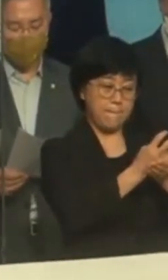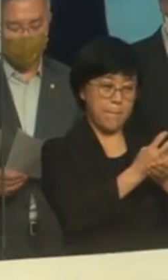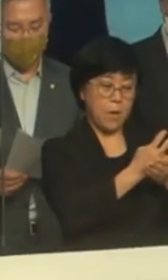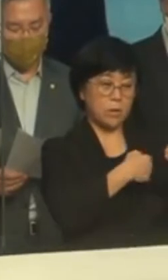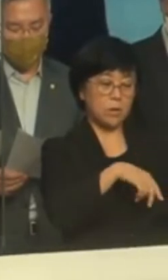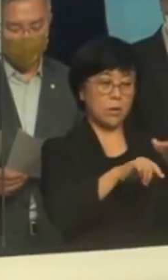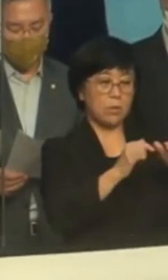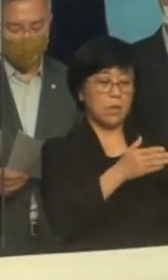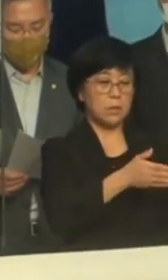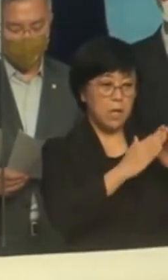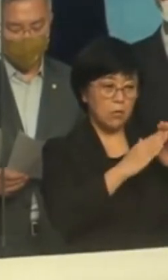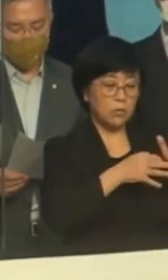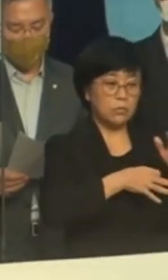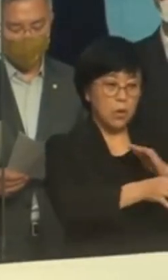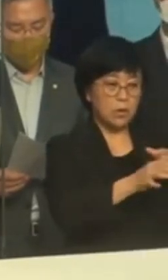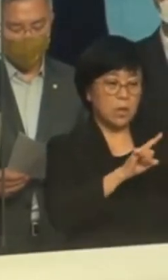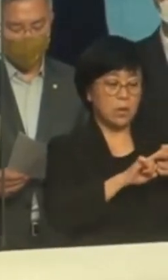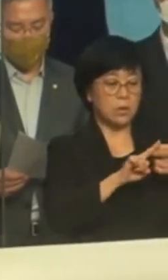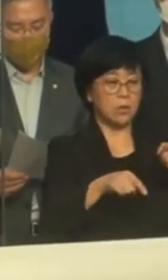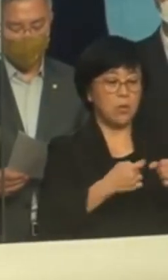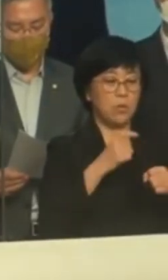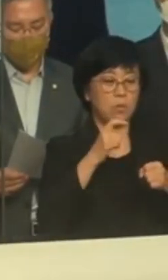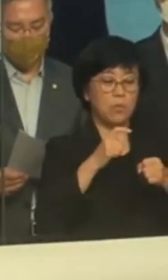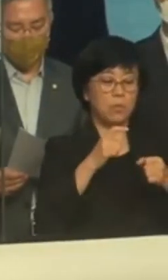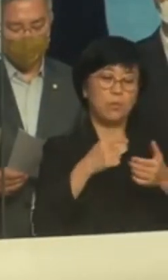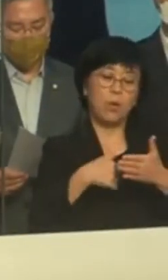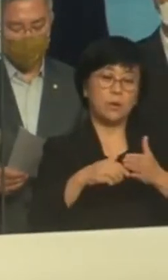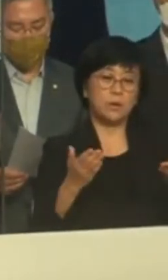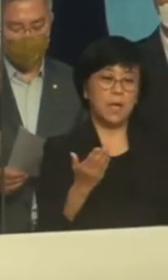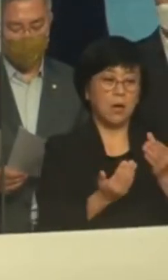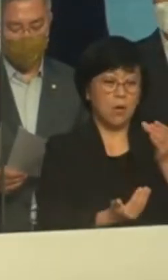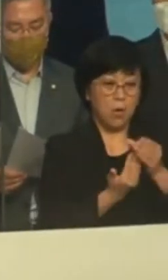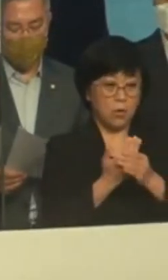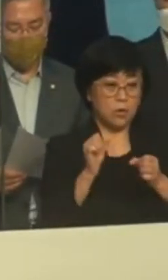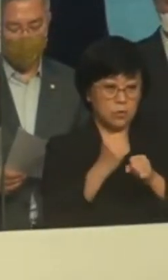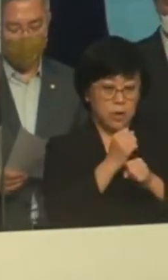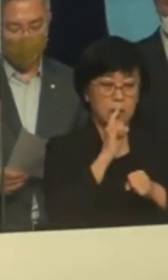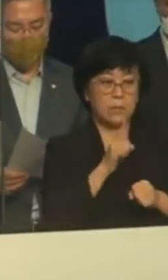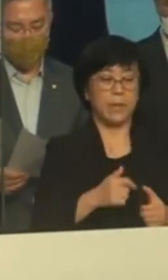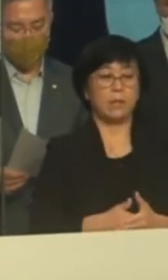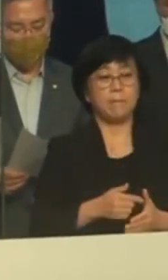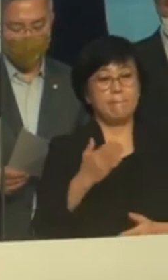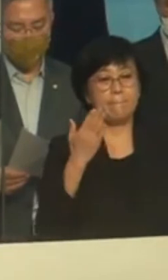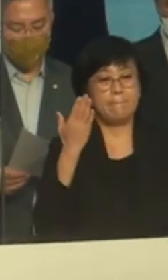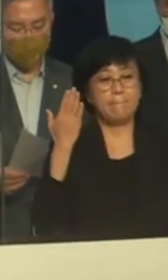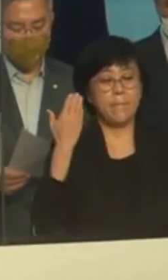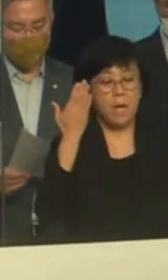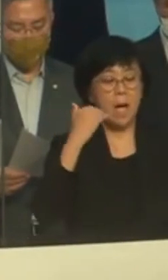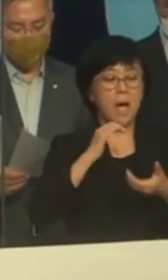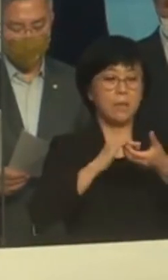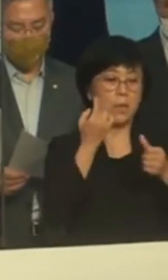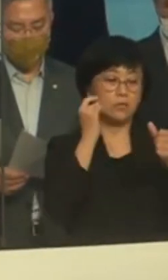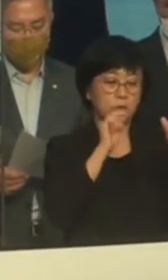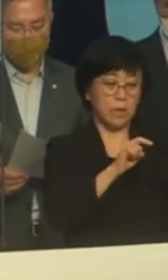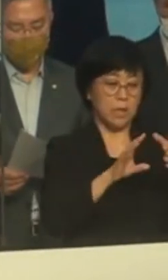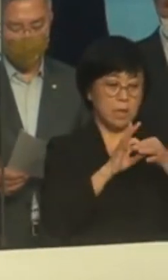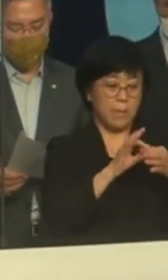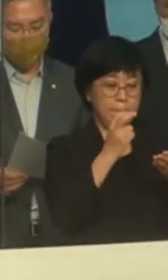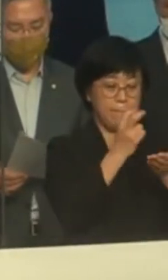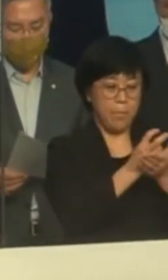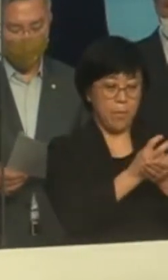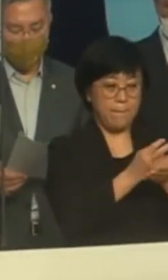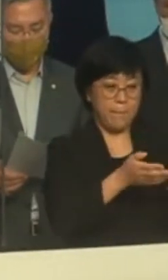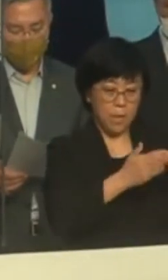표적 수사하도록 사건을 조작했다는 의혹의 근거입니다. 이는 명백히 박근혜 청와대의 하명 수사에 의한